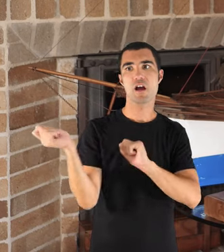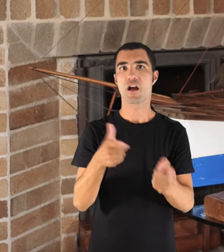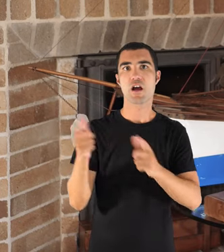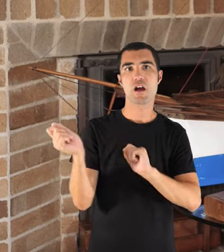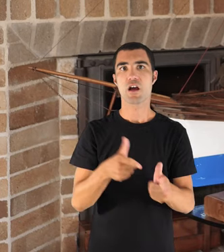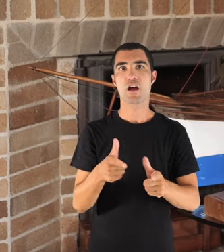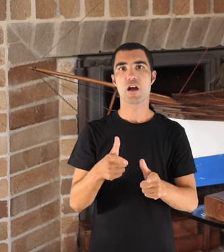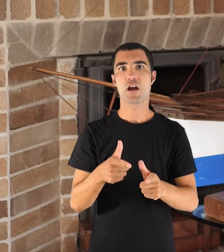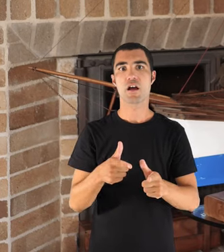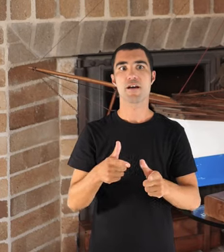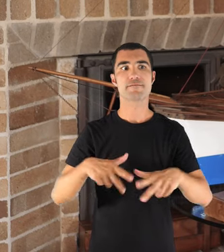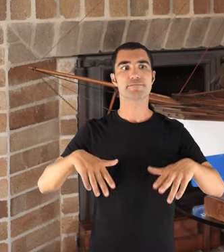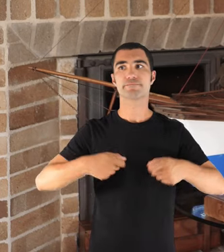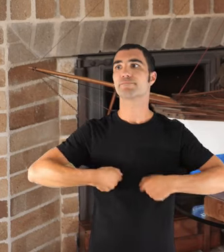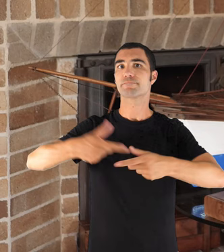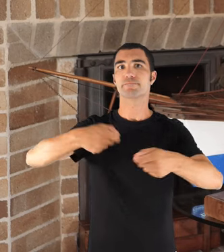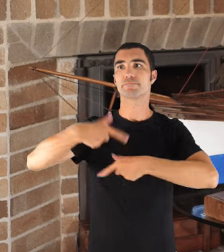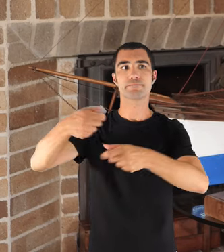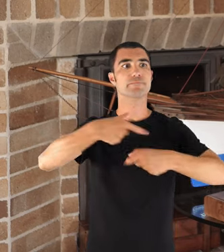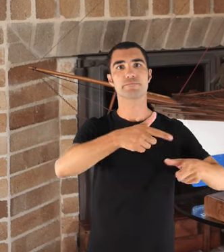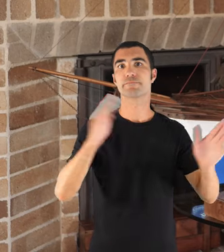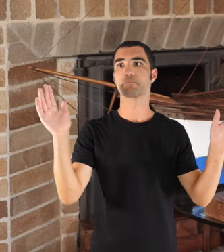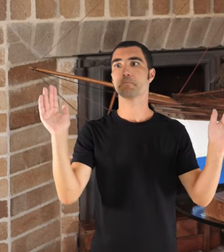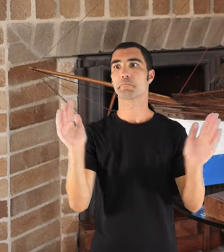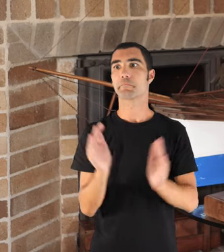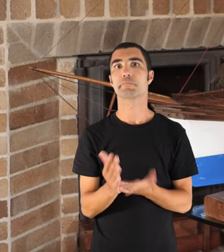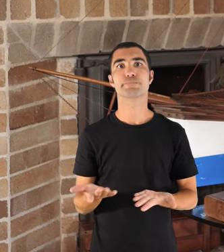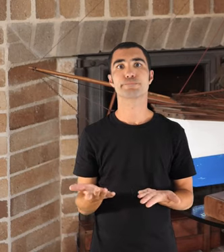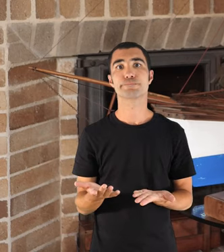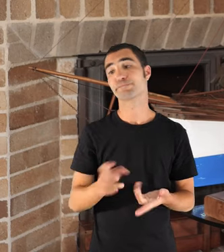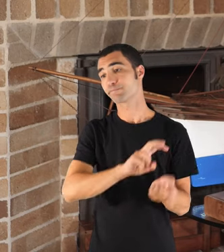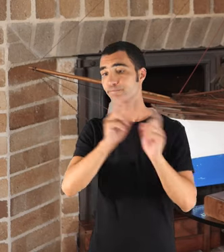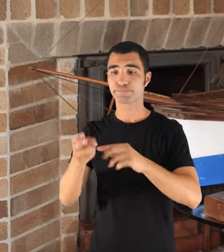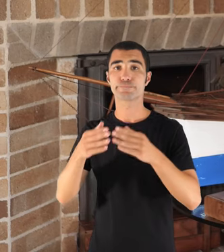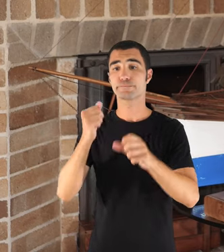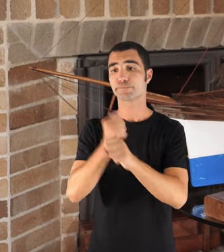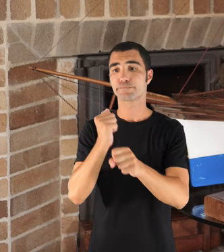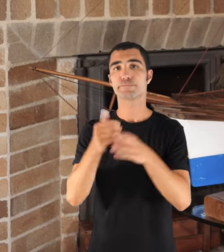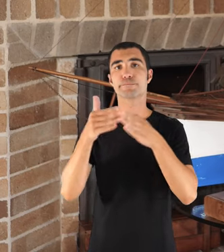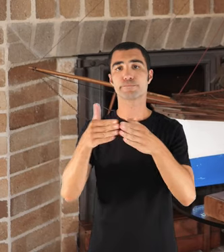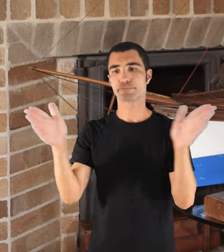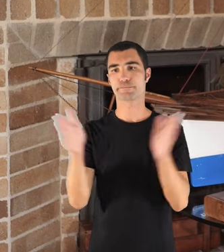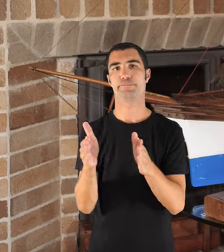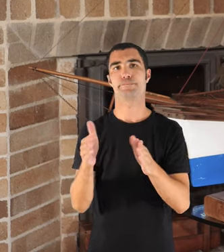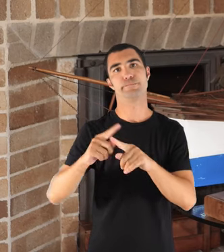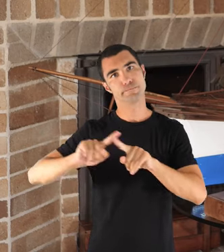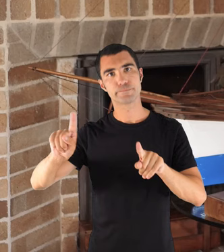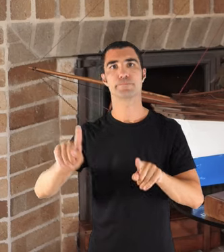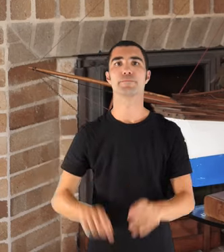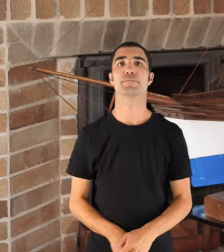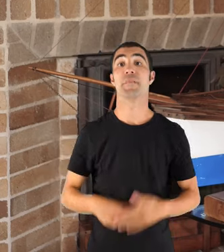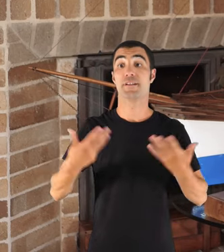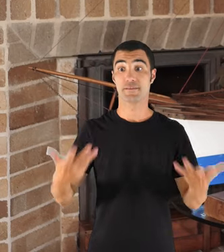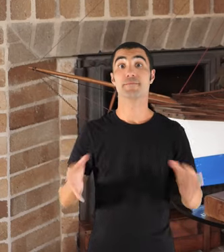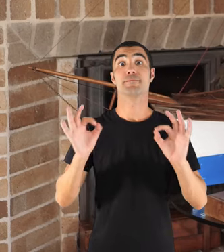pues, varen haver de cercar o dedicar-se a feines ja de barcos més petits. I així